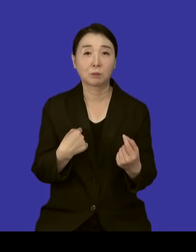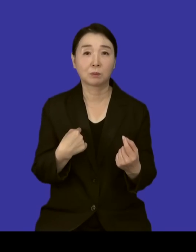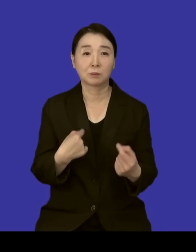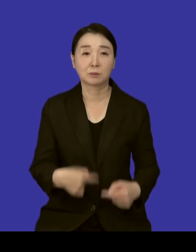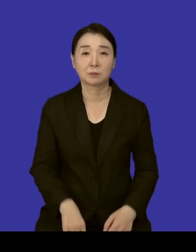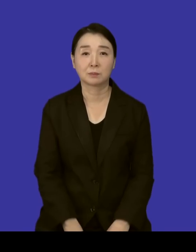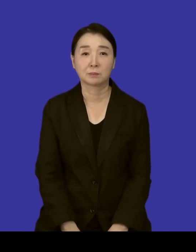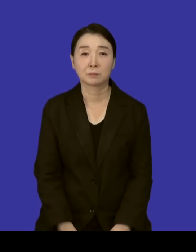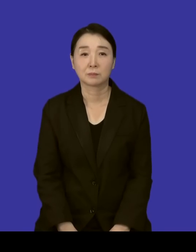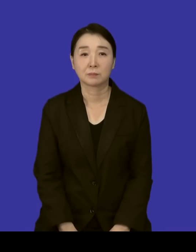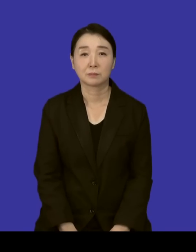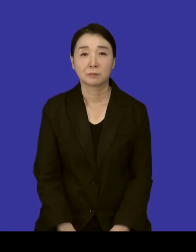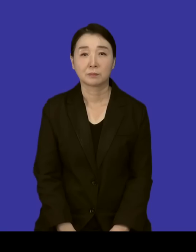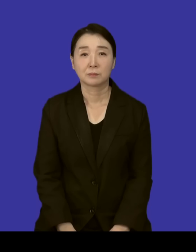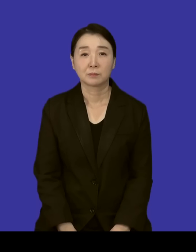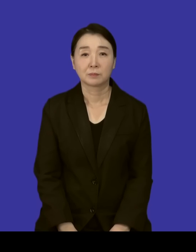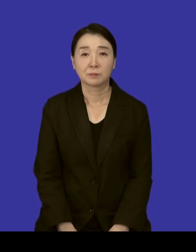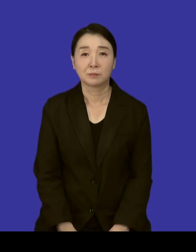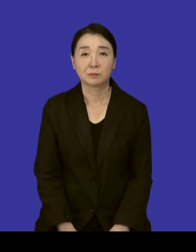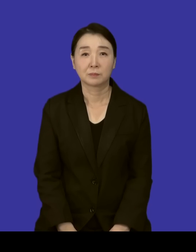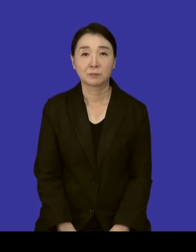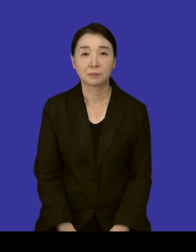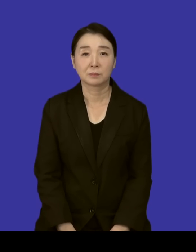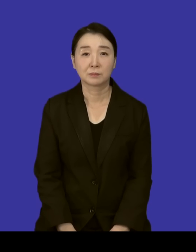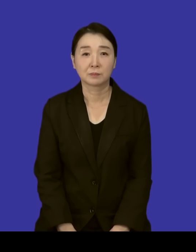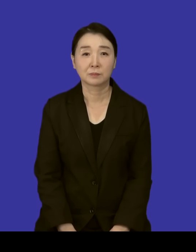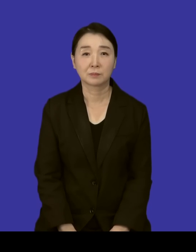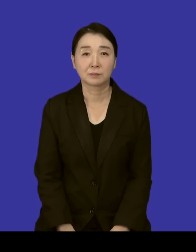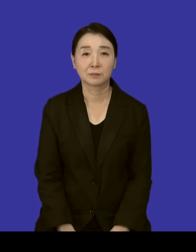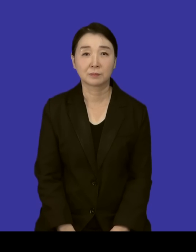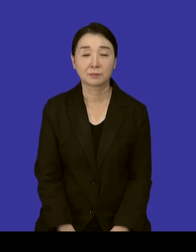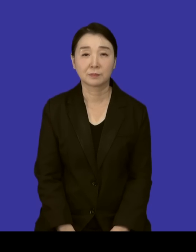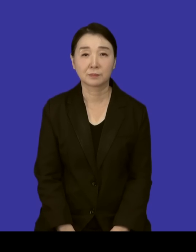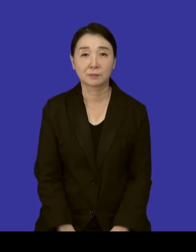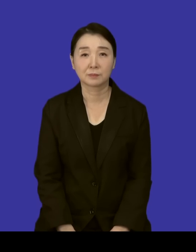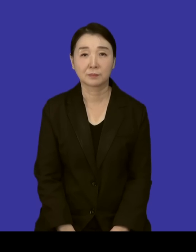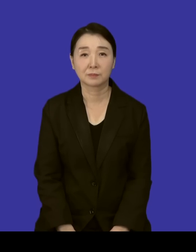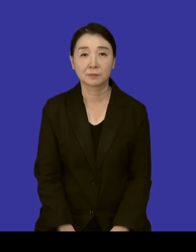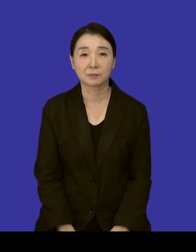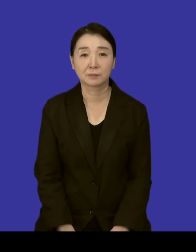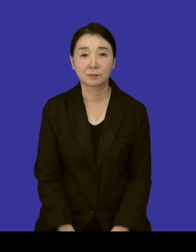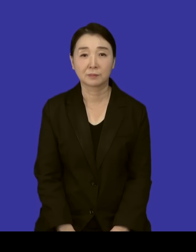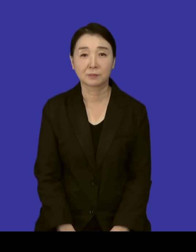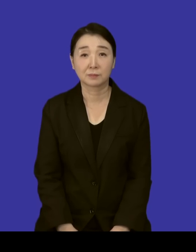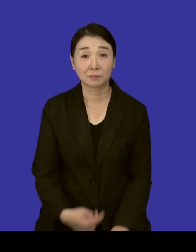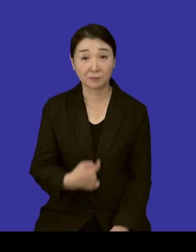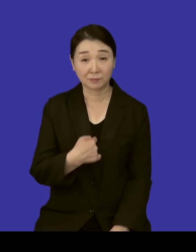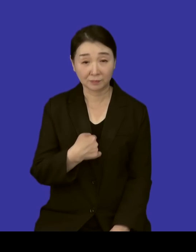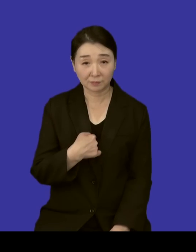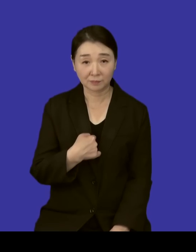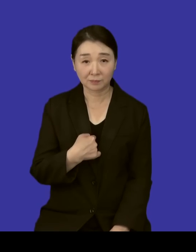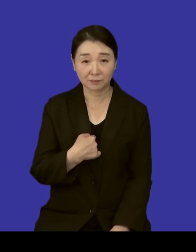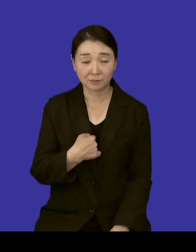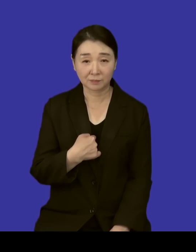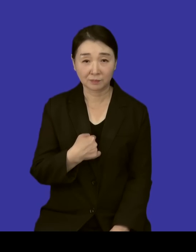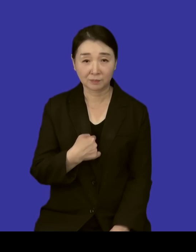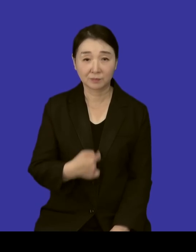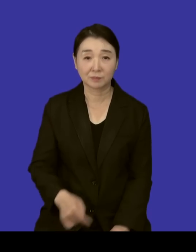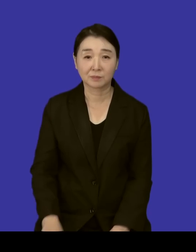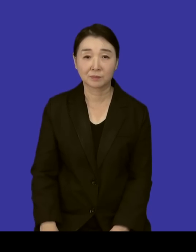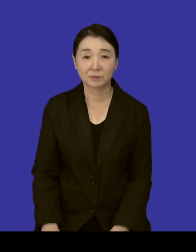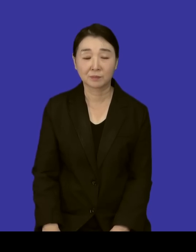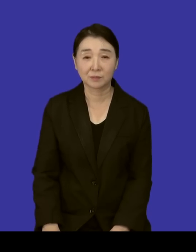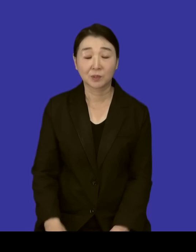바보 하니까 이제 그렇게 되는데 제가 보니까 그 바벨론 그발강가에